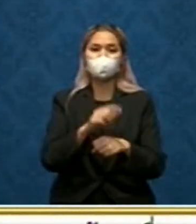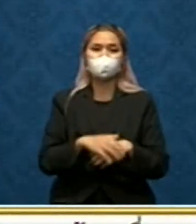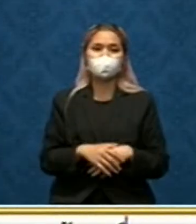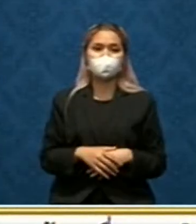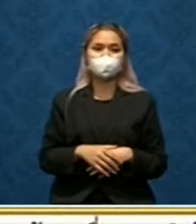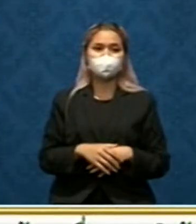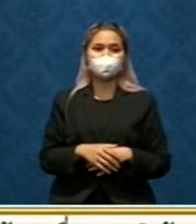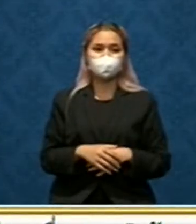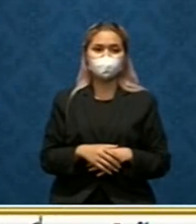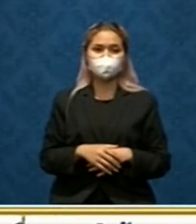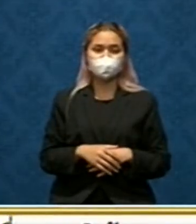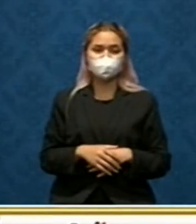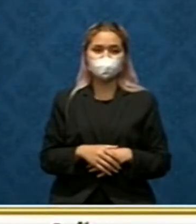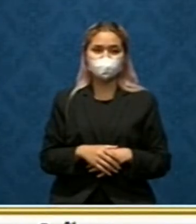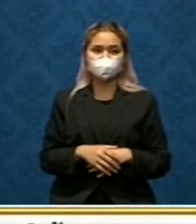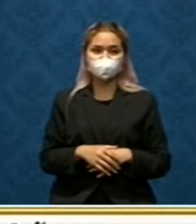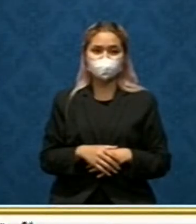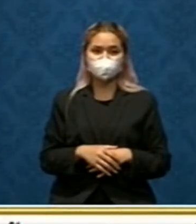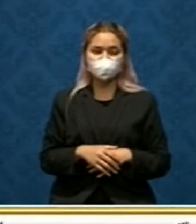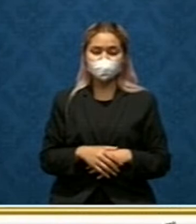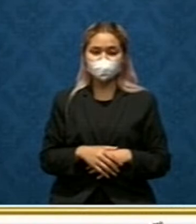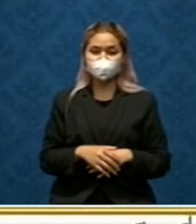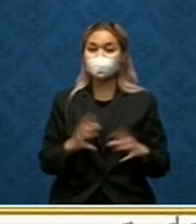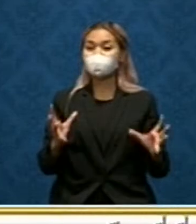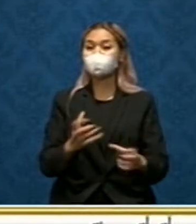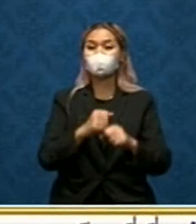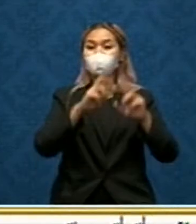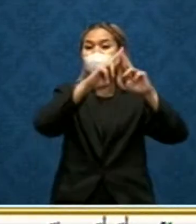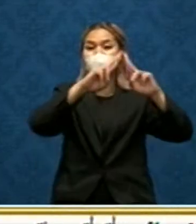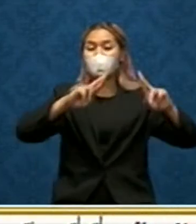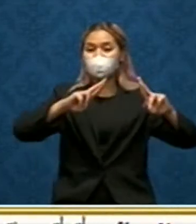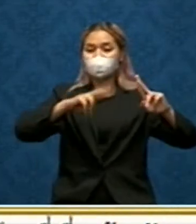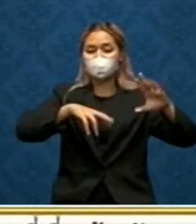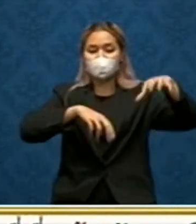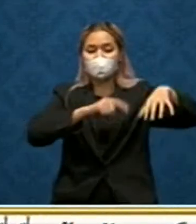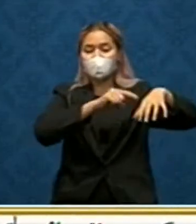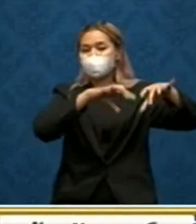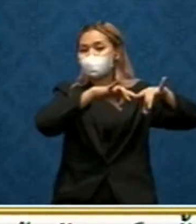เป็นอเมอง